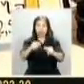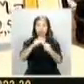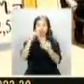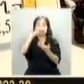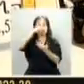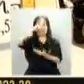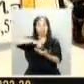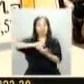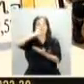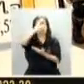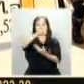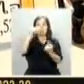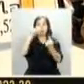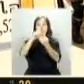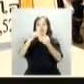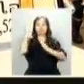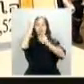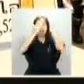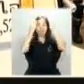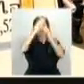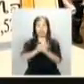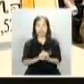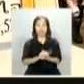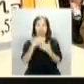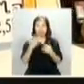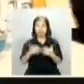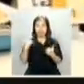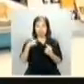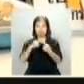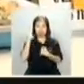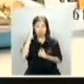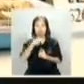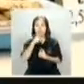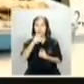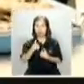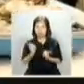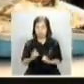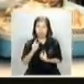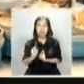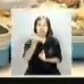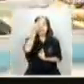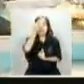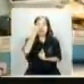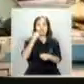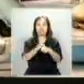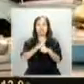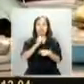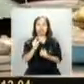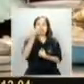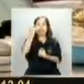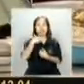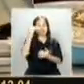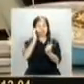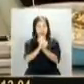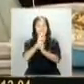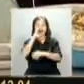ศไทยเพื่อไปจำหน่ายในประเทศมาเลเซียโดยนายกูนาลันอ้างว่าเพิ่งจะรับจ้างทำเป็นครั้งแรกตำรวจจึงแจ้งข้อห